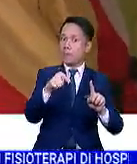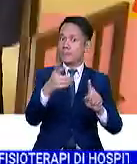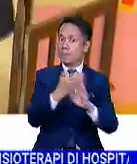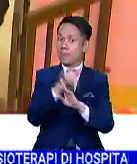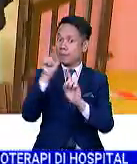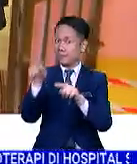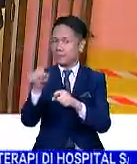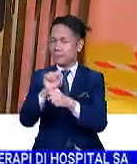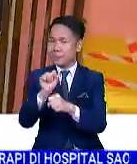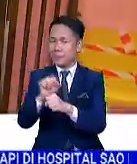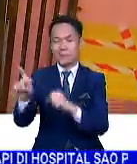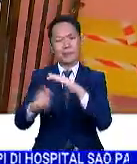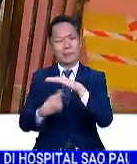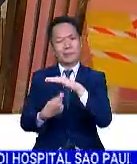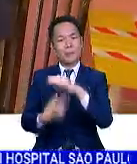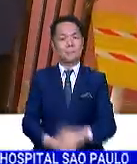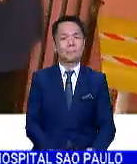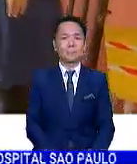ditetapkan.